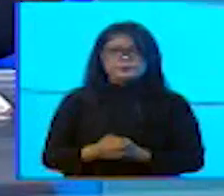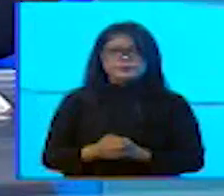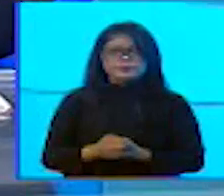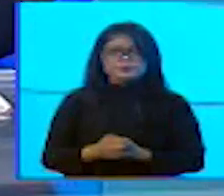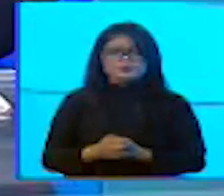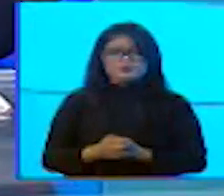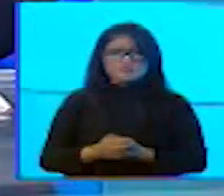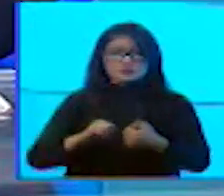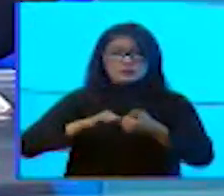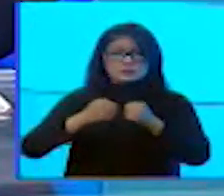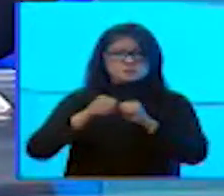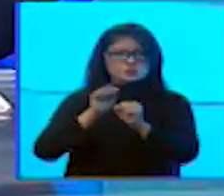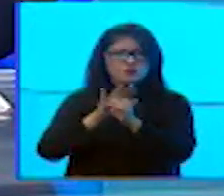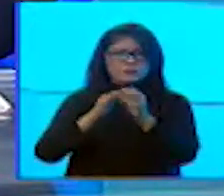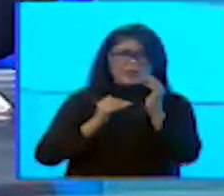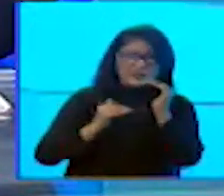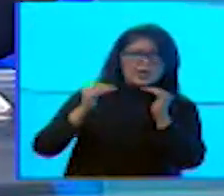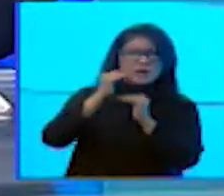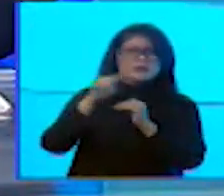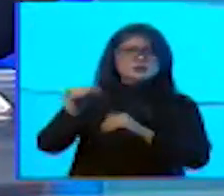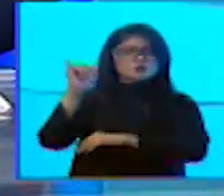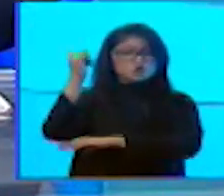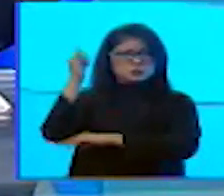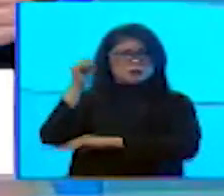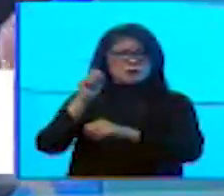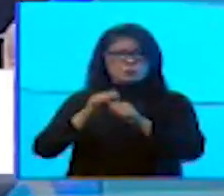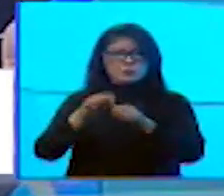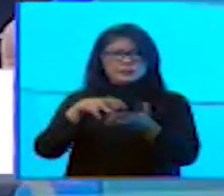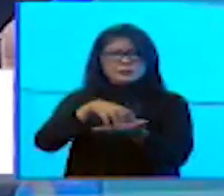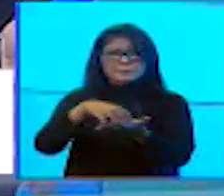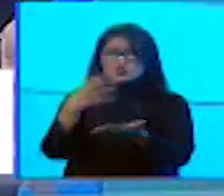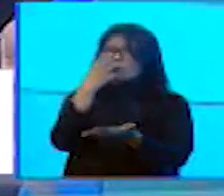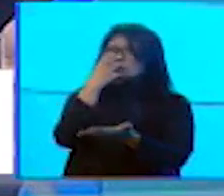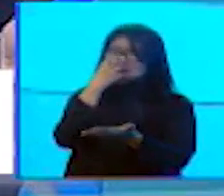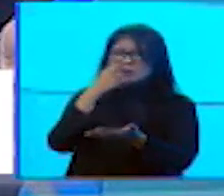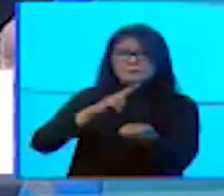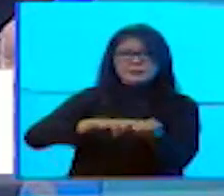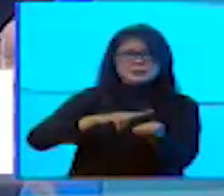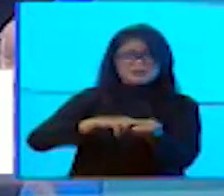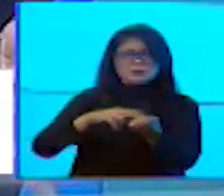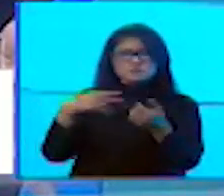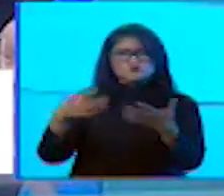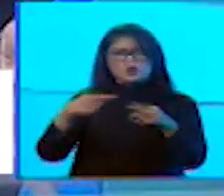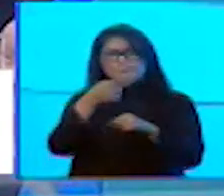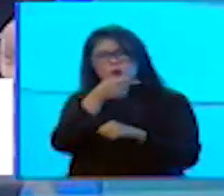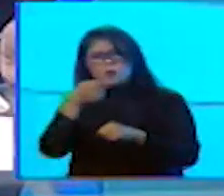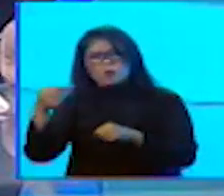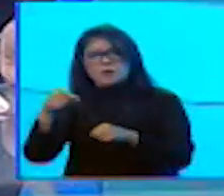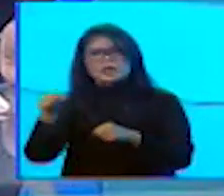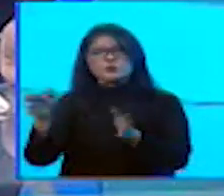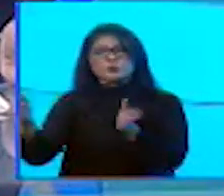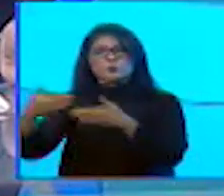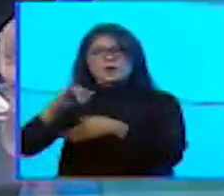Hai meningkatnya kasus kopitime di Daerah Istimewa Yogyakarta membuat ketersediaan oksigen bagi pasien critical covert nineteen